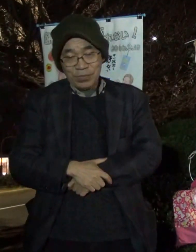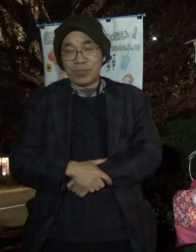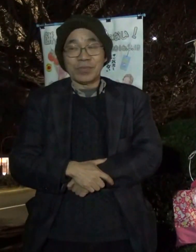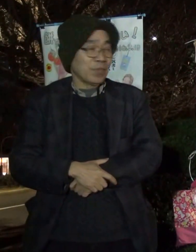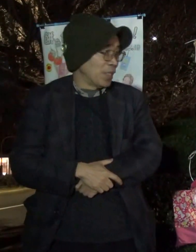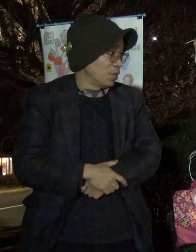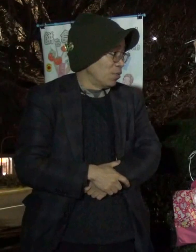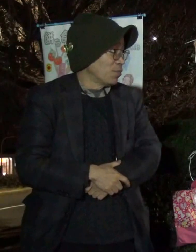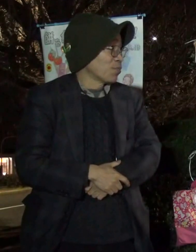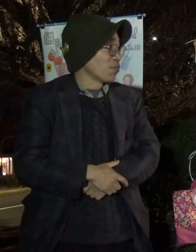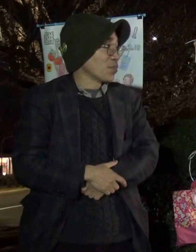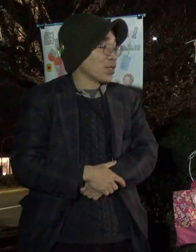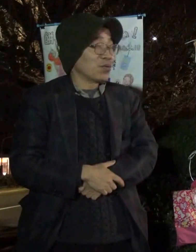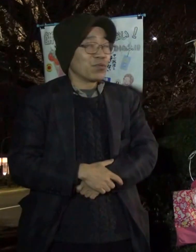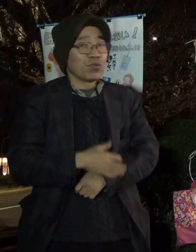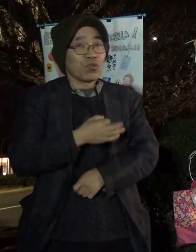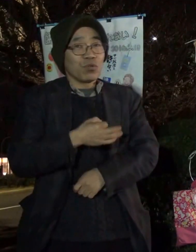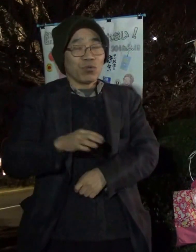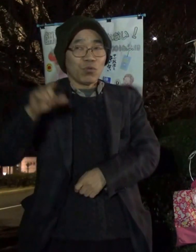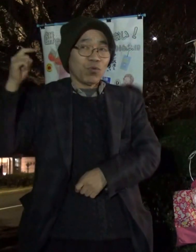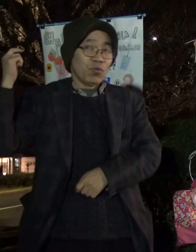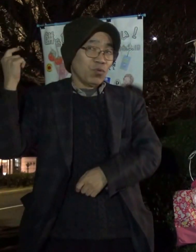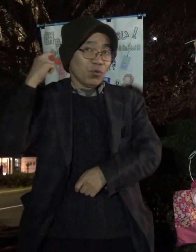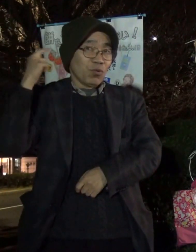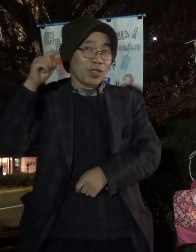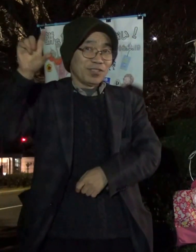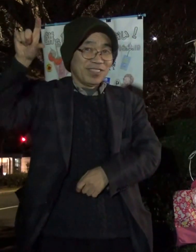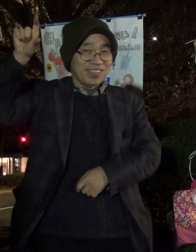っと音がちっちゃいの、